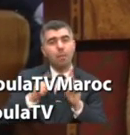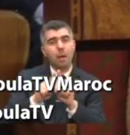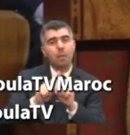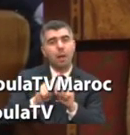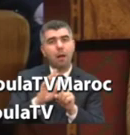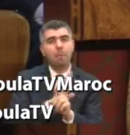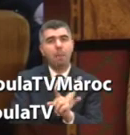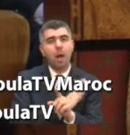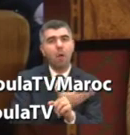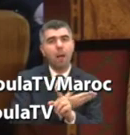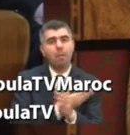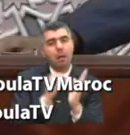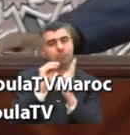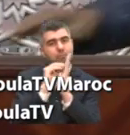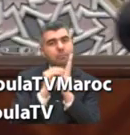نسائلكم اليوم.